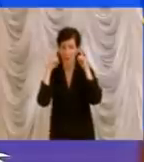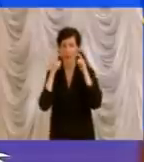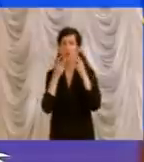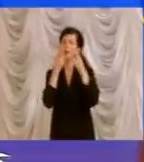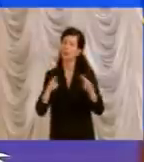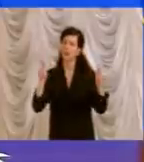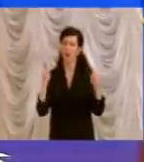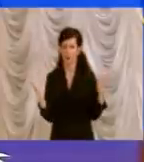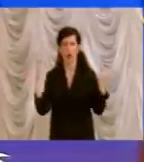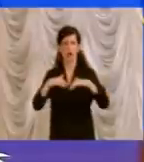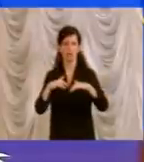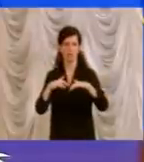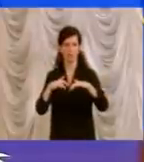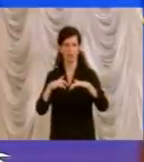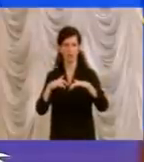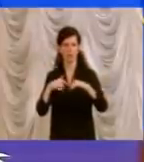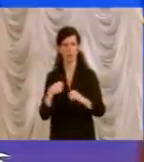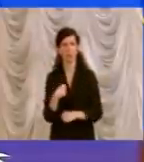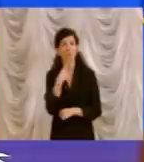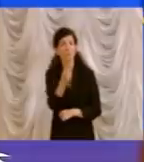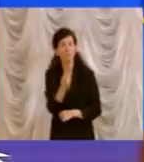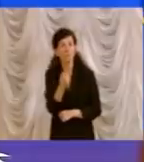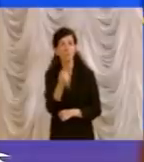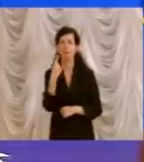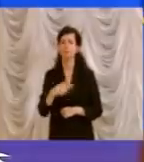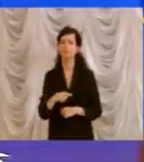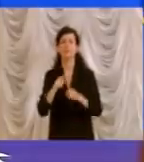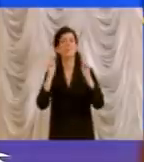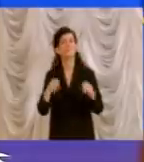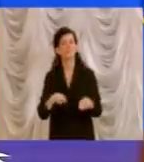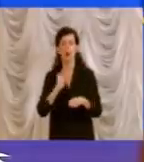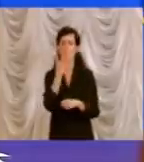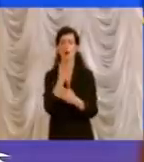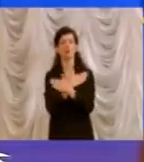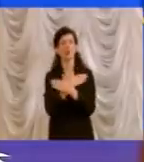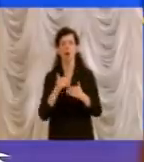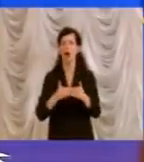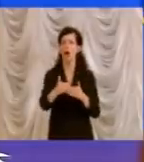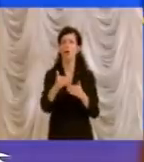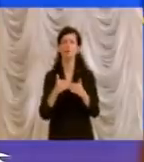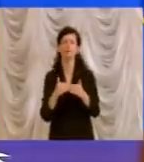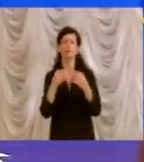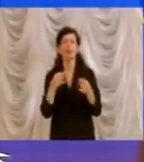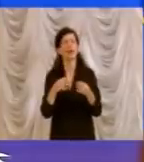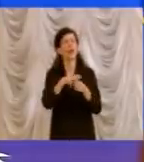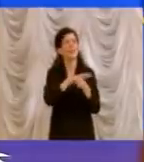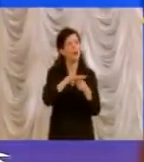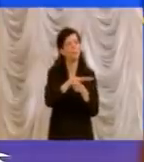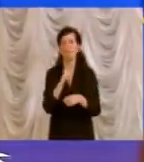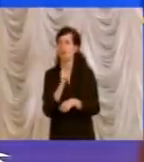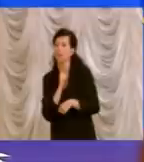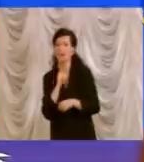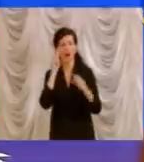assembramento non stiamo dicendo che sono d'ora in poi consentiti al 4 maggio party privati familiari